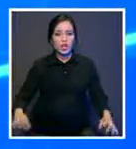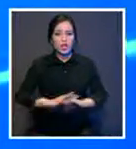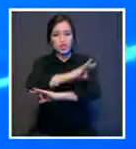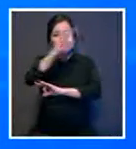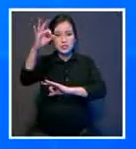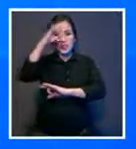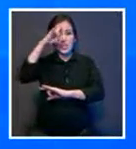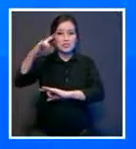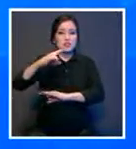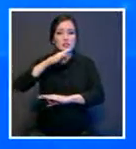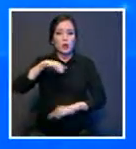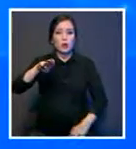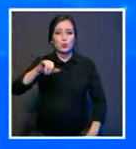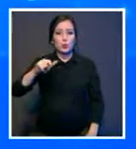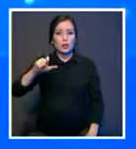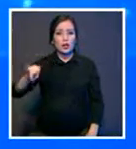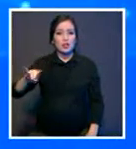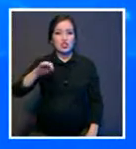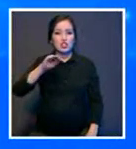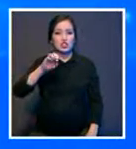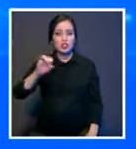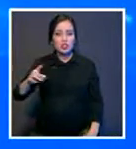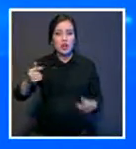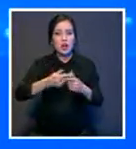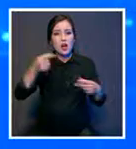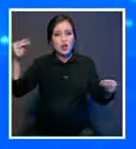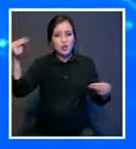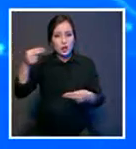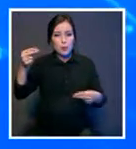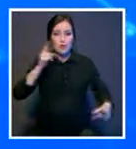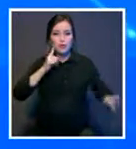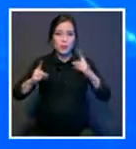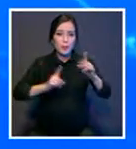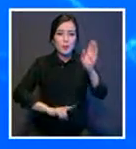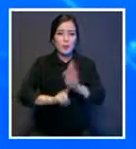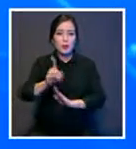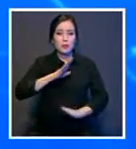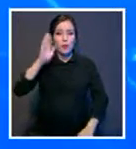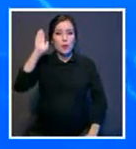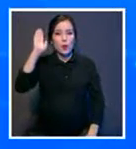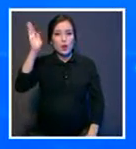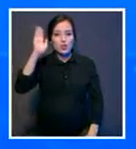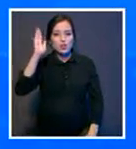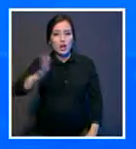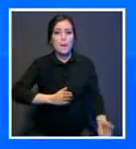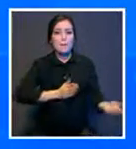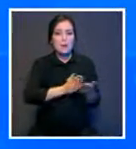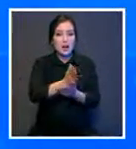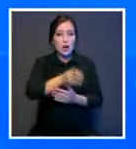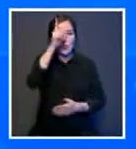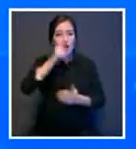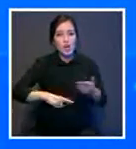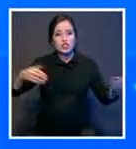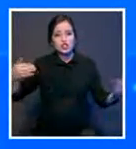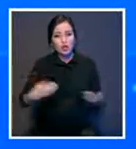Шығыс Қазақстанда туған жер деген атаумен кәсіпкерлер форумы басталды. Алқалы жиын елбасының болашаққа бағдар рухани жаңғыру мақаласында айтылған